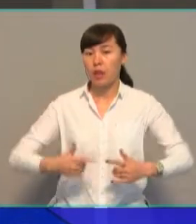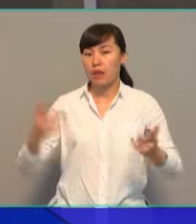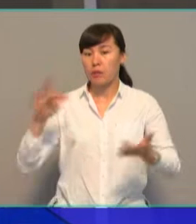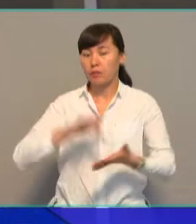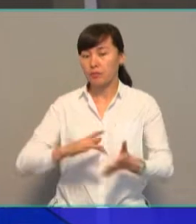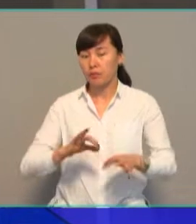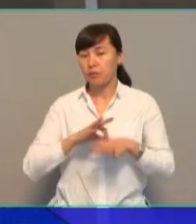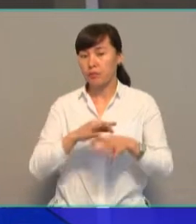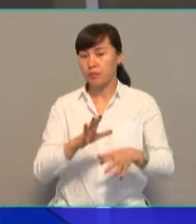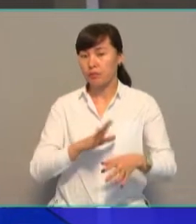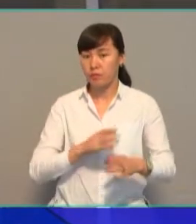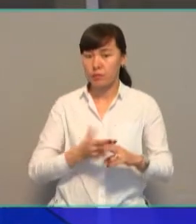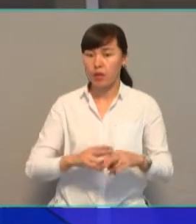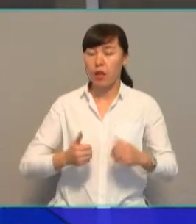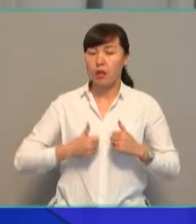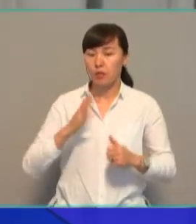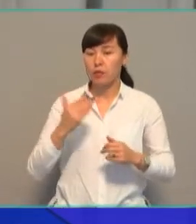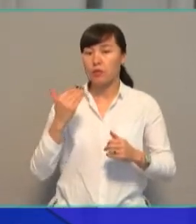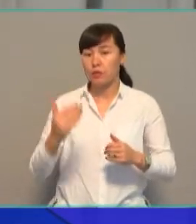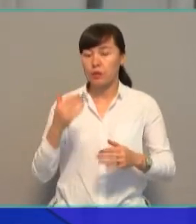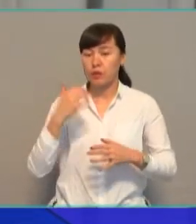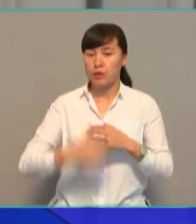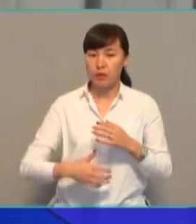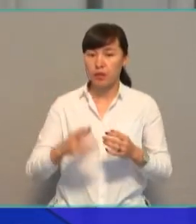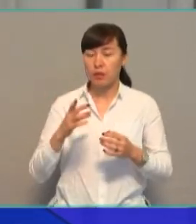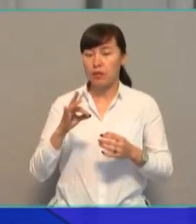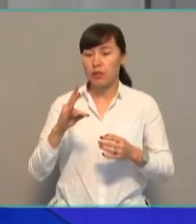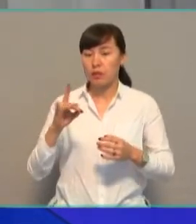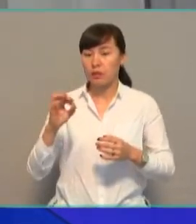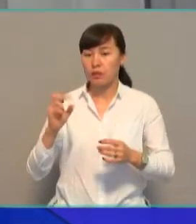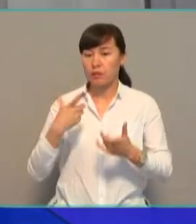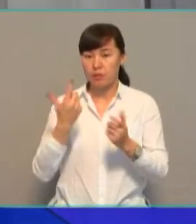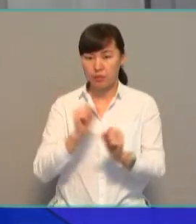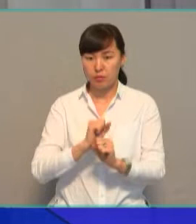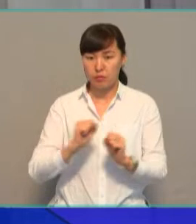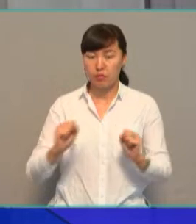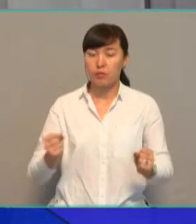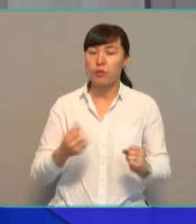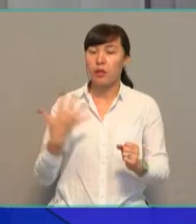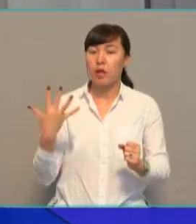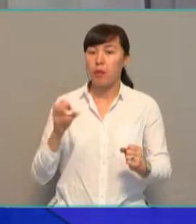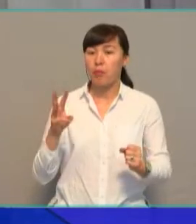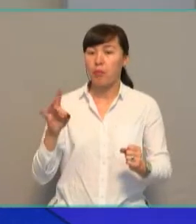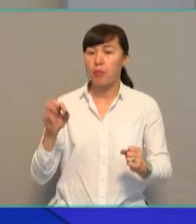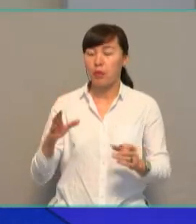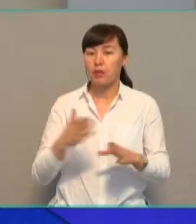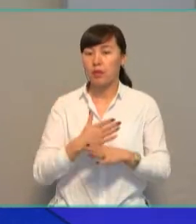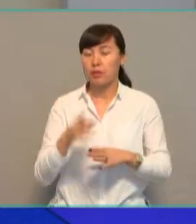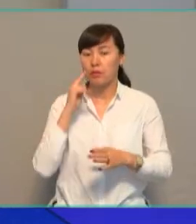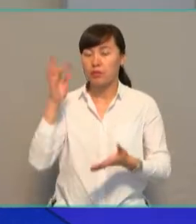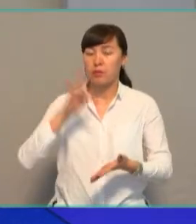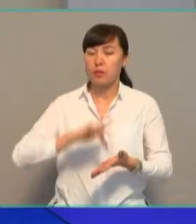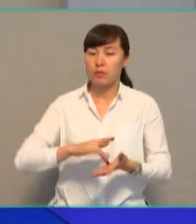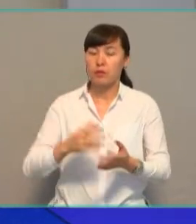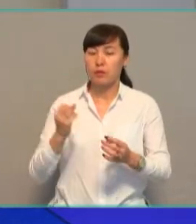орталығына орналастырылған. Абырой болғанда олардың арасында коронавирус белгілері анықталған жоқ. 5 наурызда оқшауланған